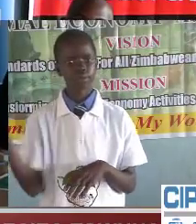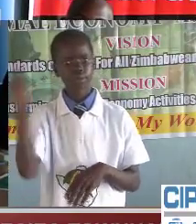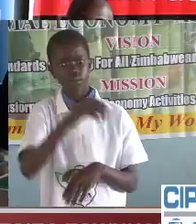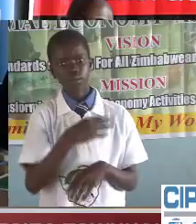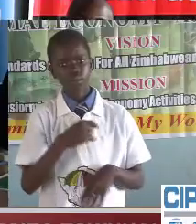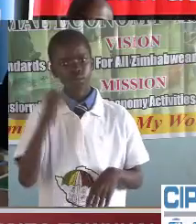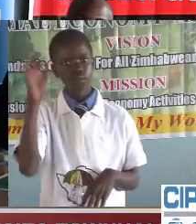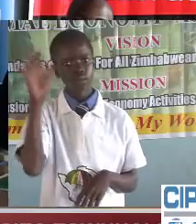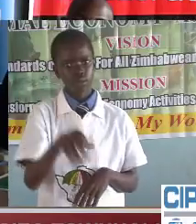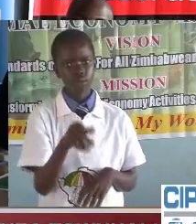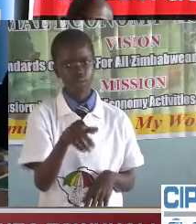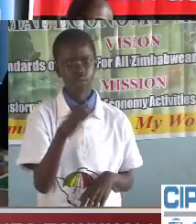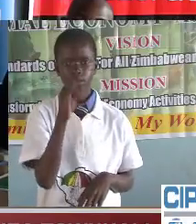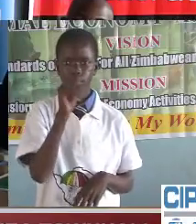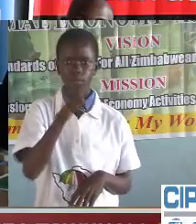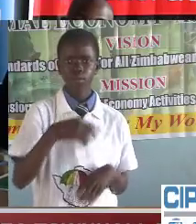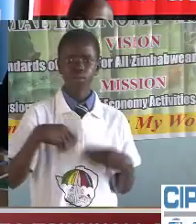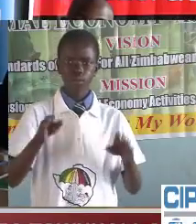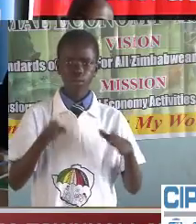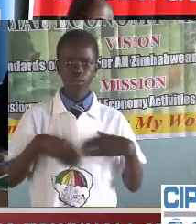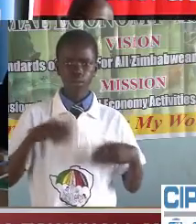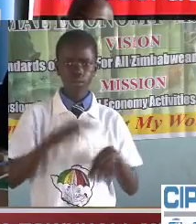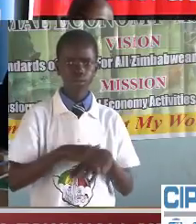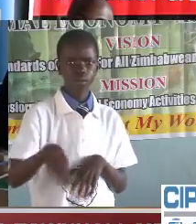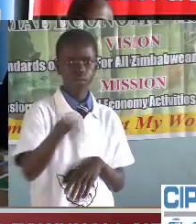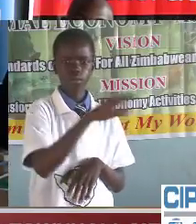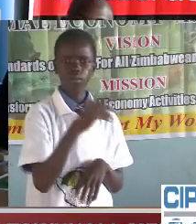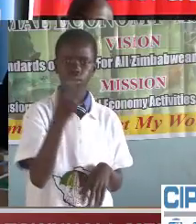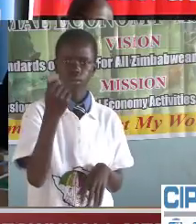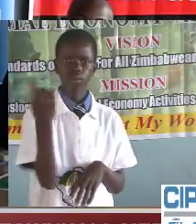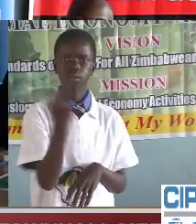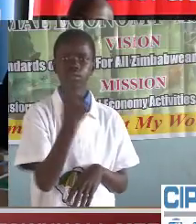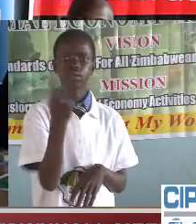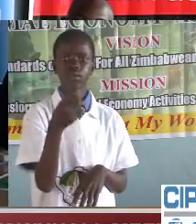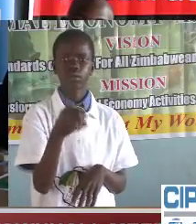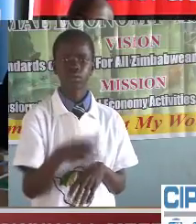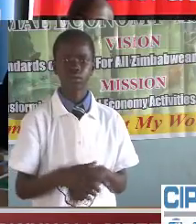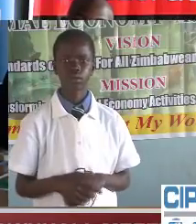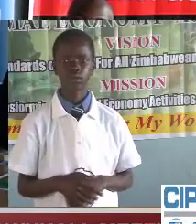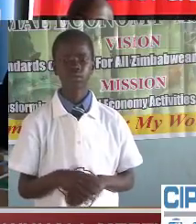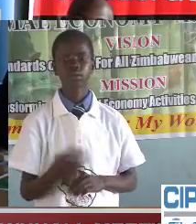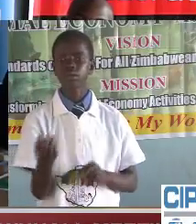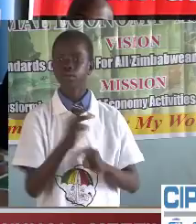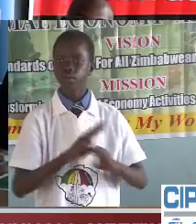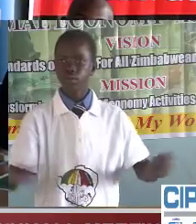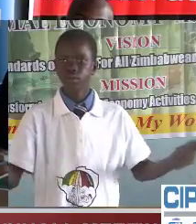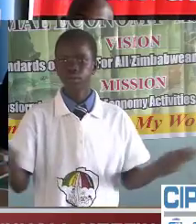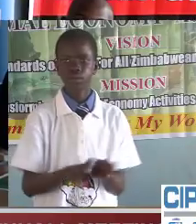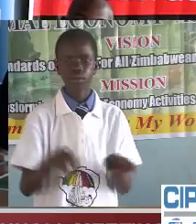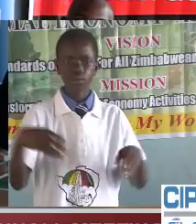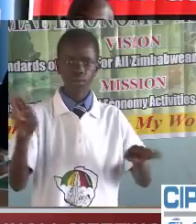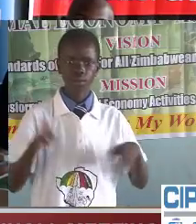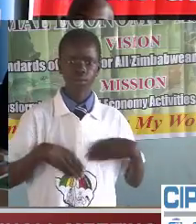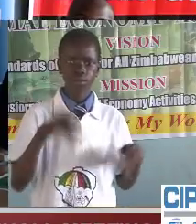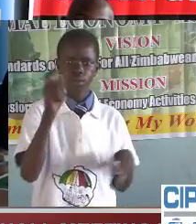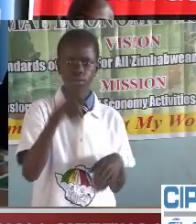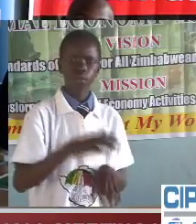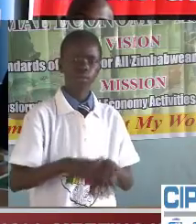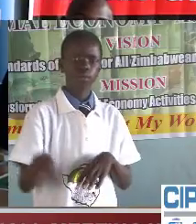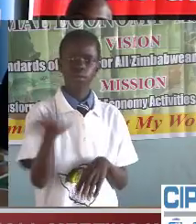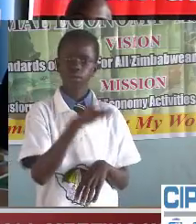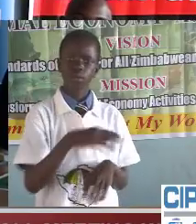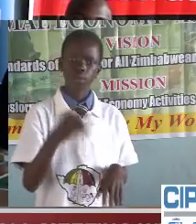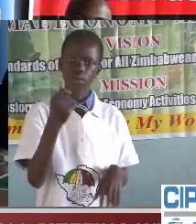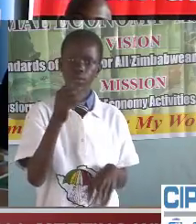zvino economy yedu is a cash strapped economy. Nyika haina mari, hakuna munhu ane mari iko zvino.